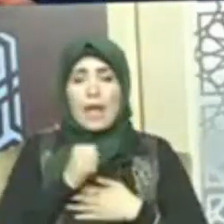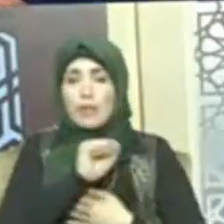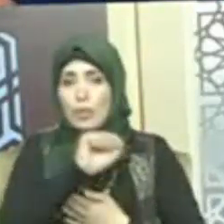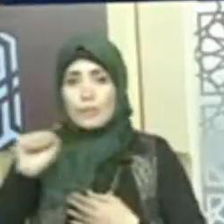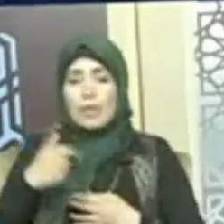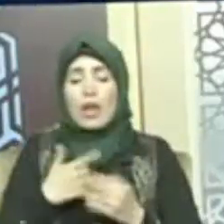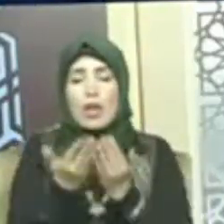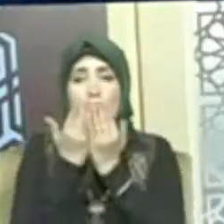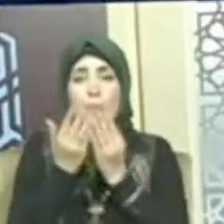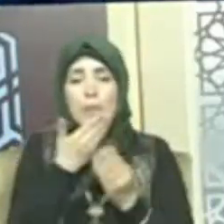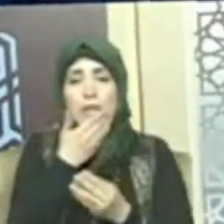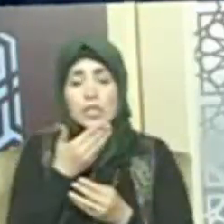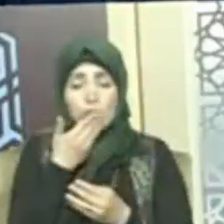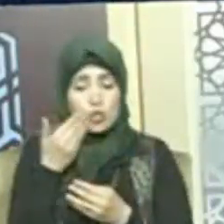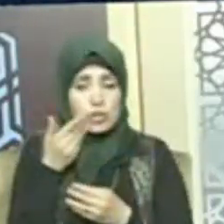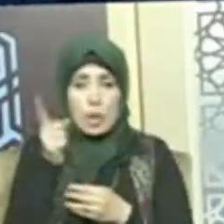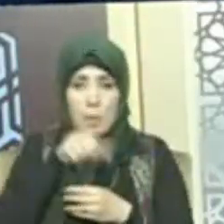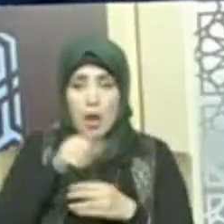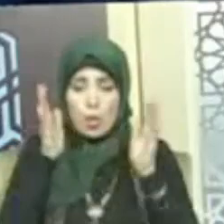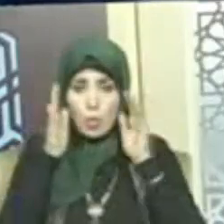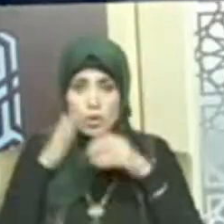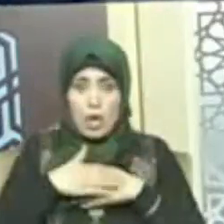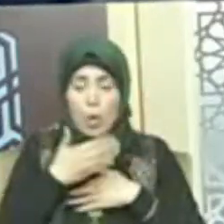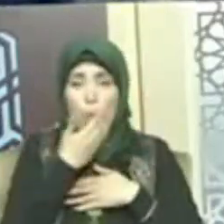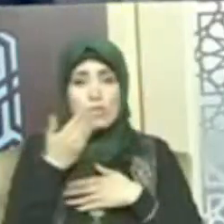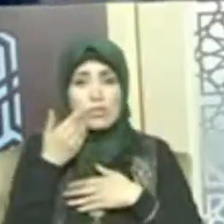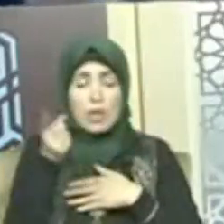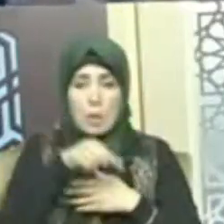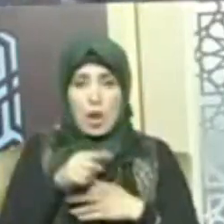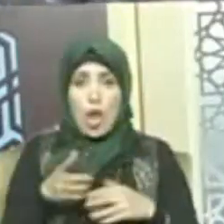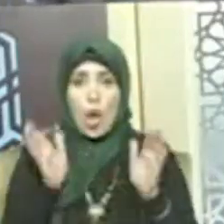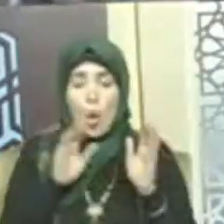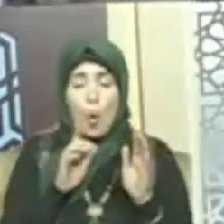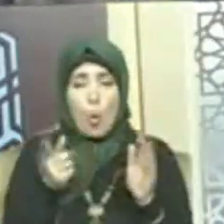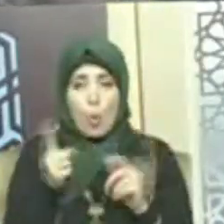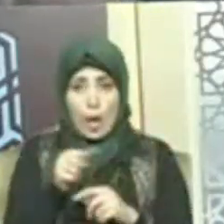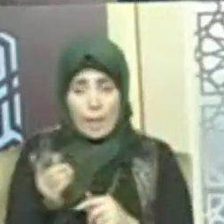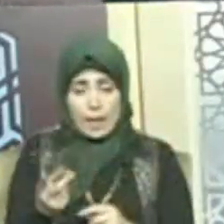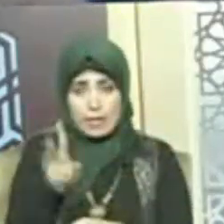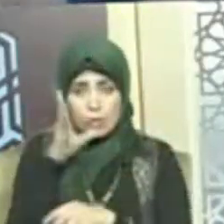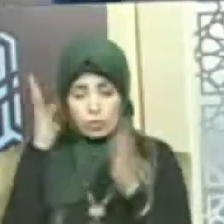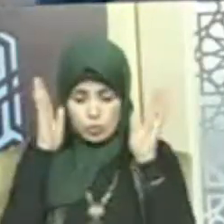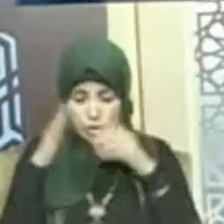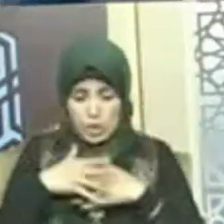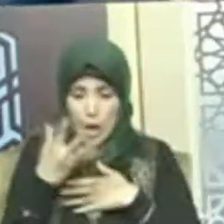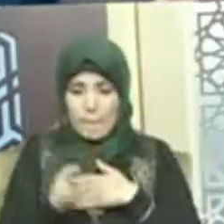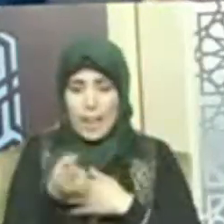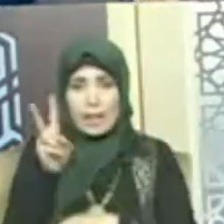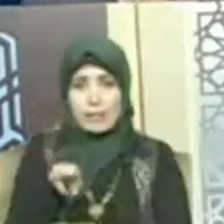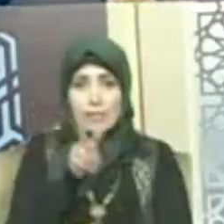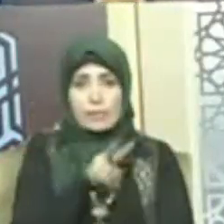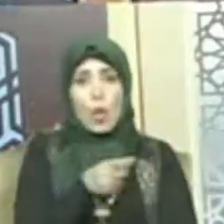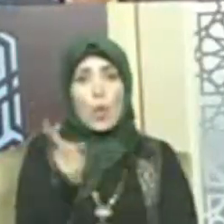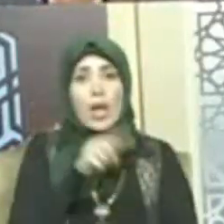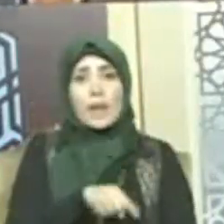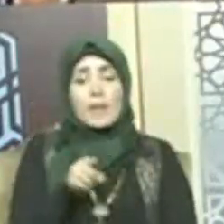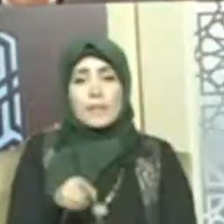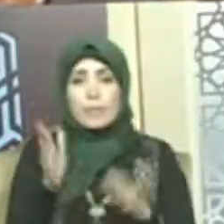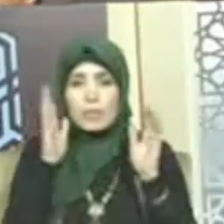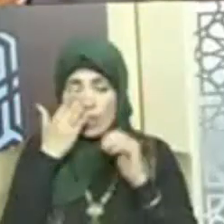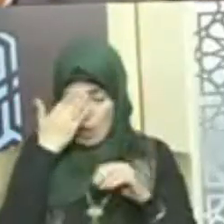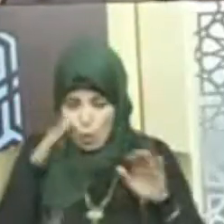اللهم تقبل صلاتنا وصيامنا وقيامنا وركوعنا